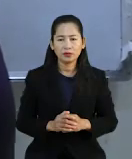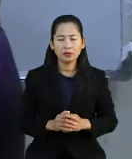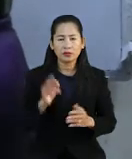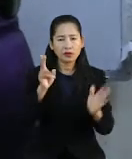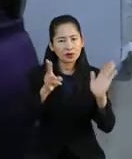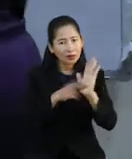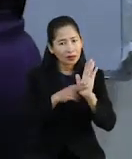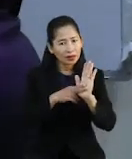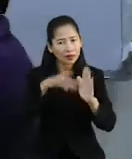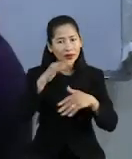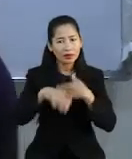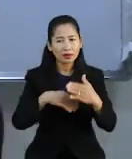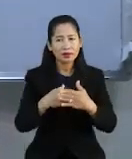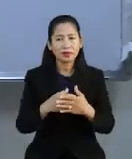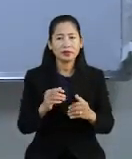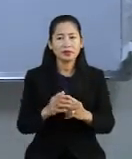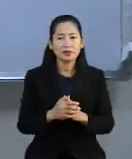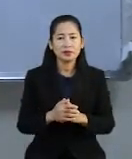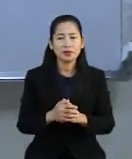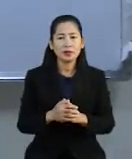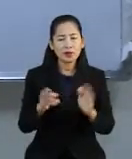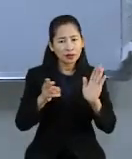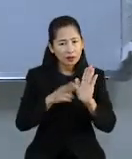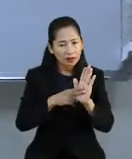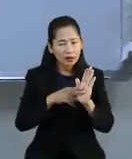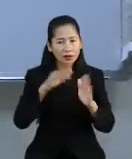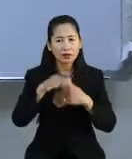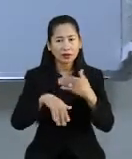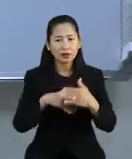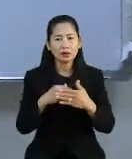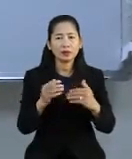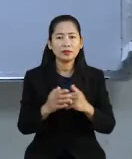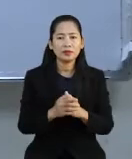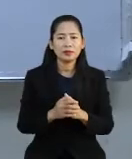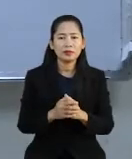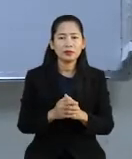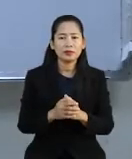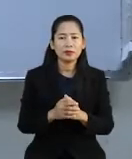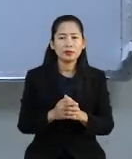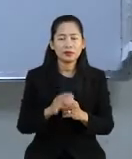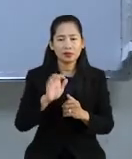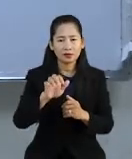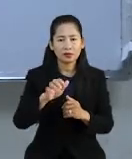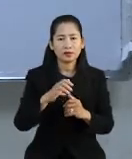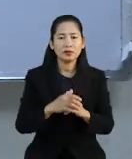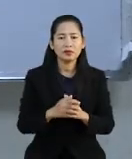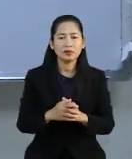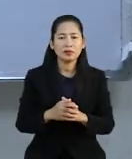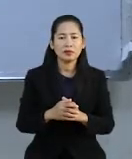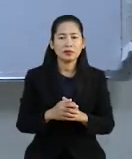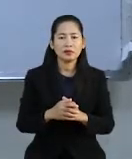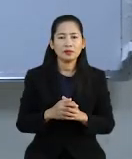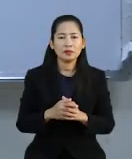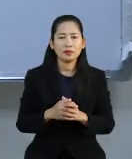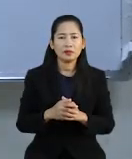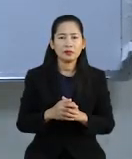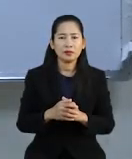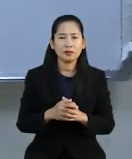con chấp ba tầng ao khné ấy bớ con chấp ba té tầng ao khné á chà